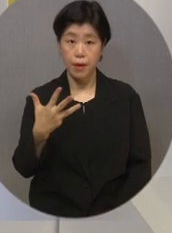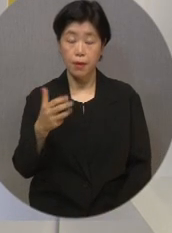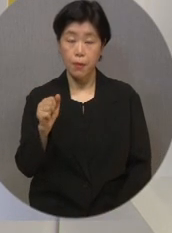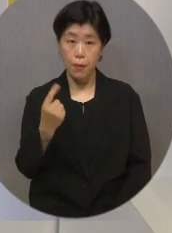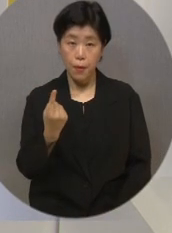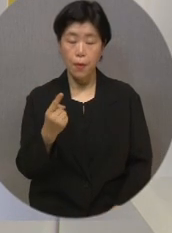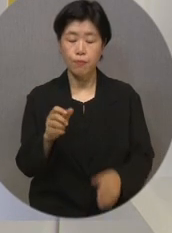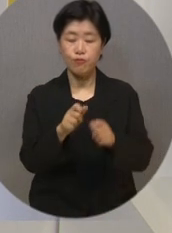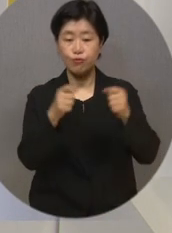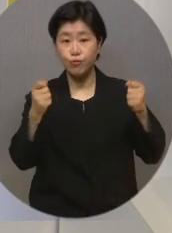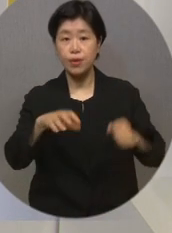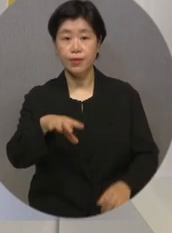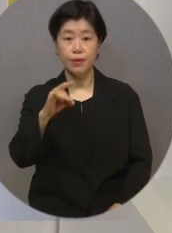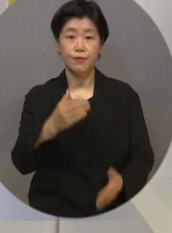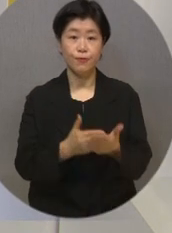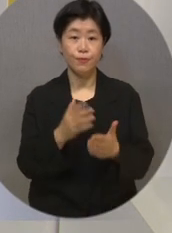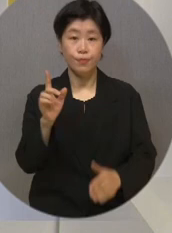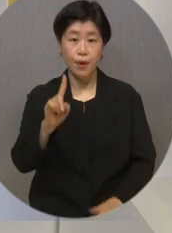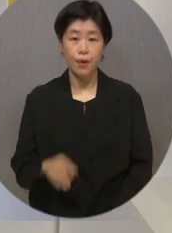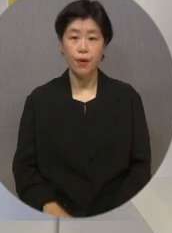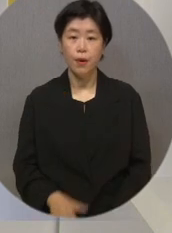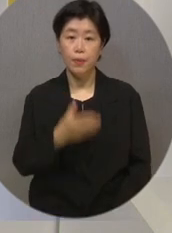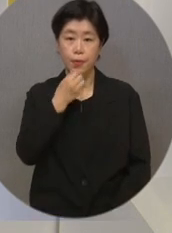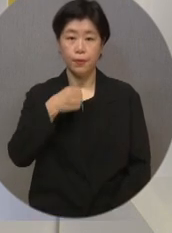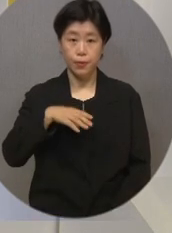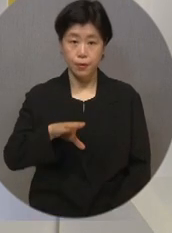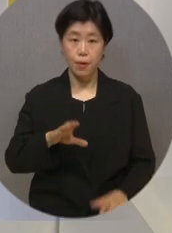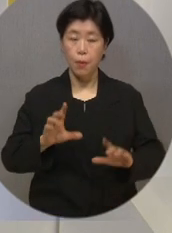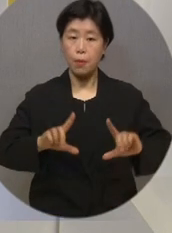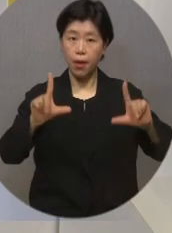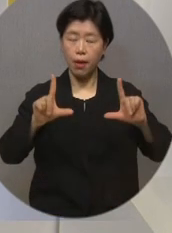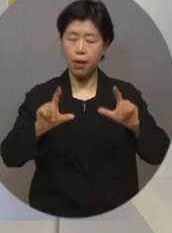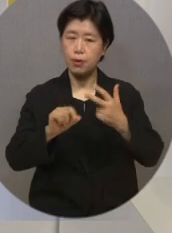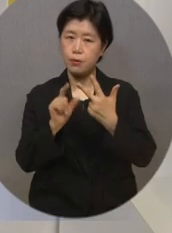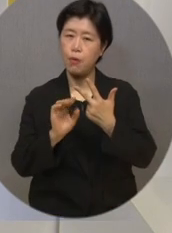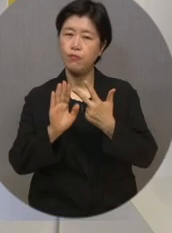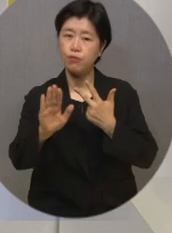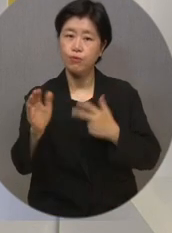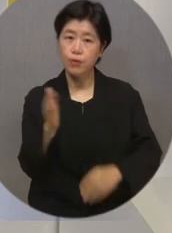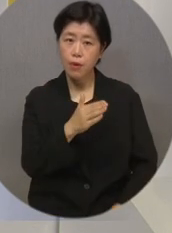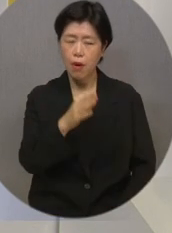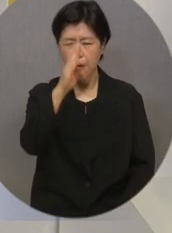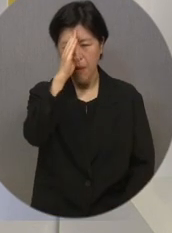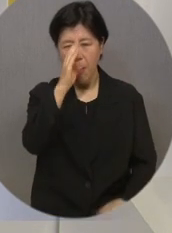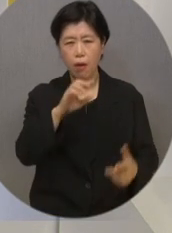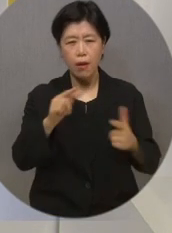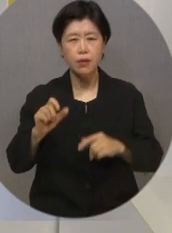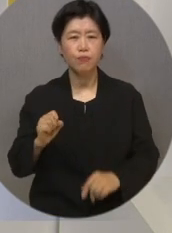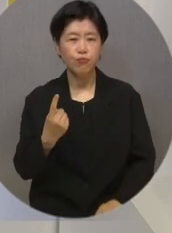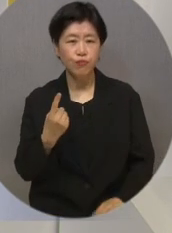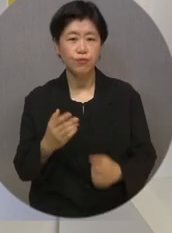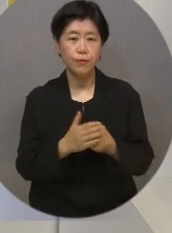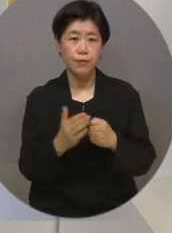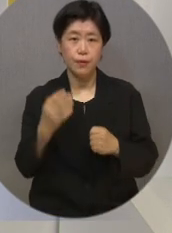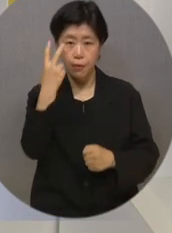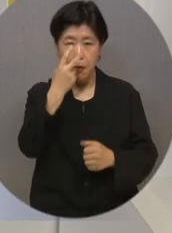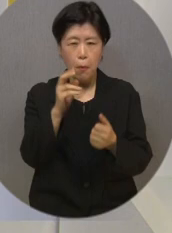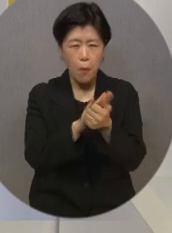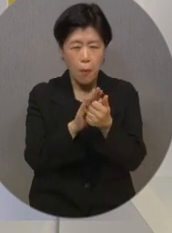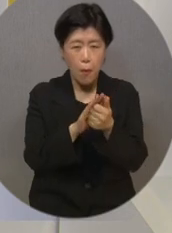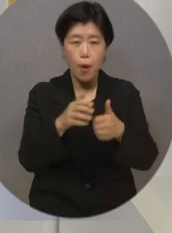기사에는 보건복지부가 올해 하반기부터 질병 등으로 돌봄이 필요한 중장년과 가족 돌봄